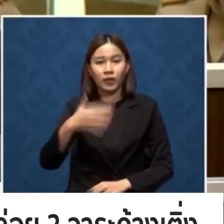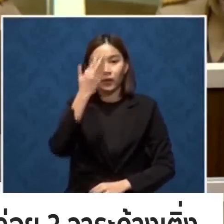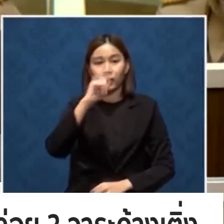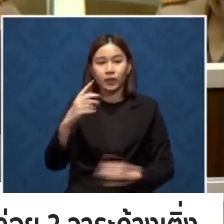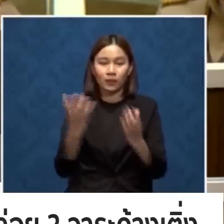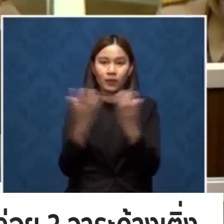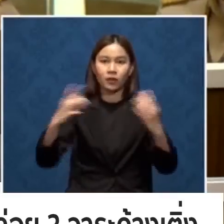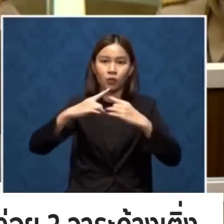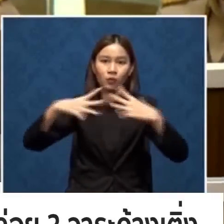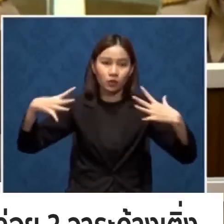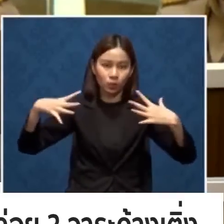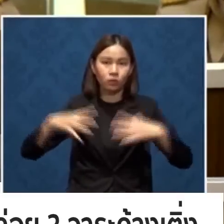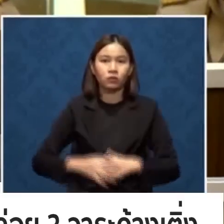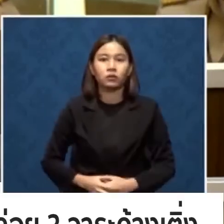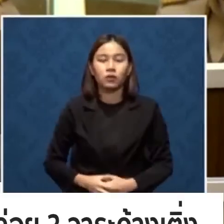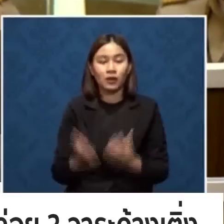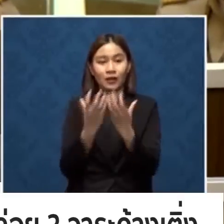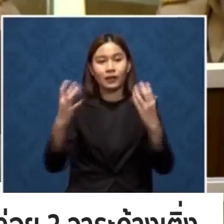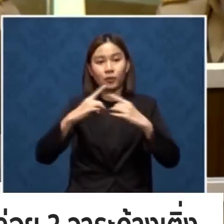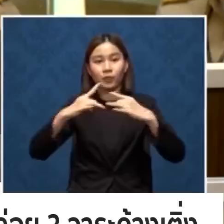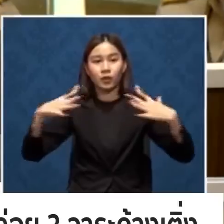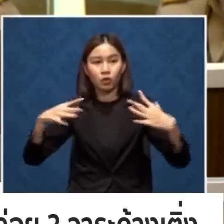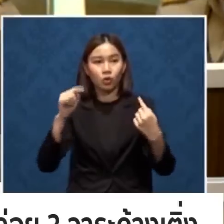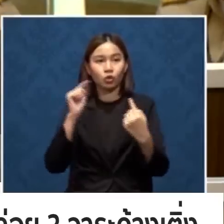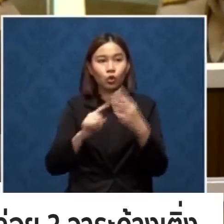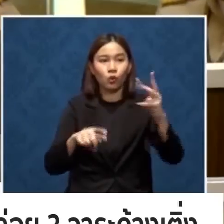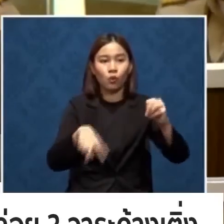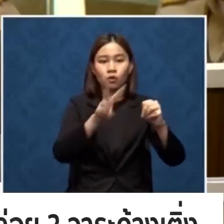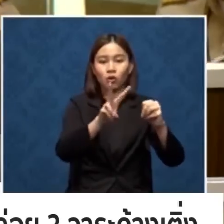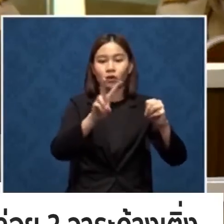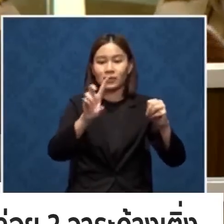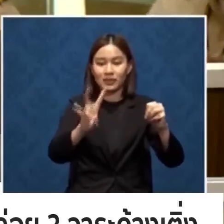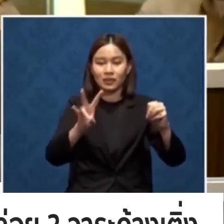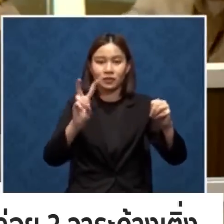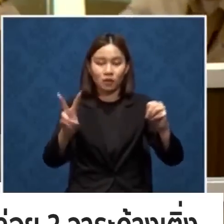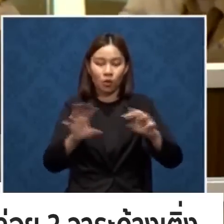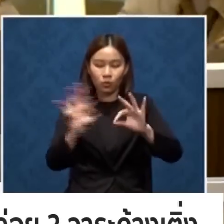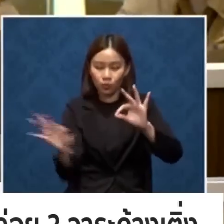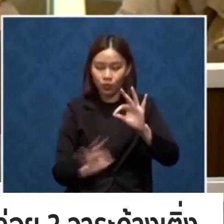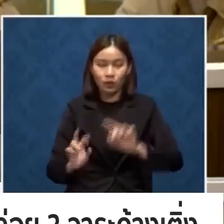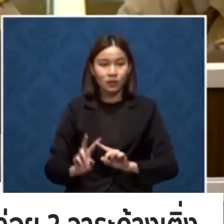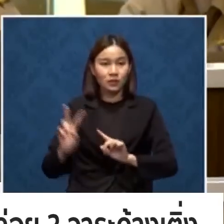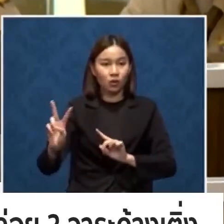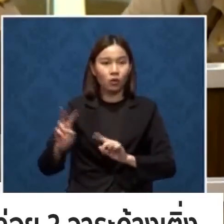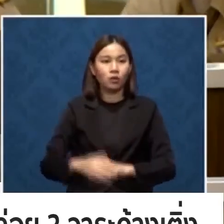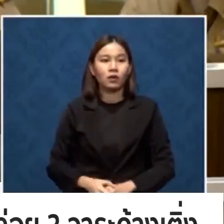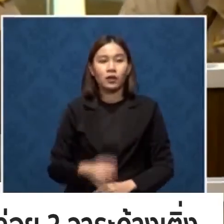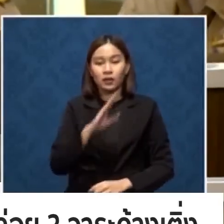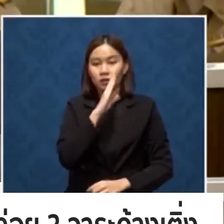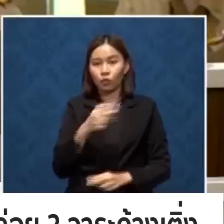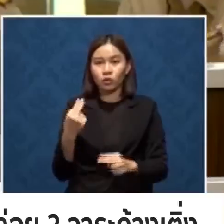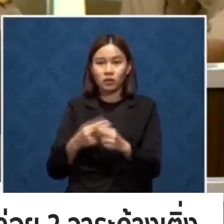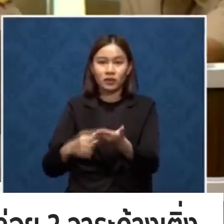ญในการขัดรัฐธรรมนูญเนี่ยนะครับอยู่ใน272วรรค2ครับท่านประธานจริงๆเสนอซ้ำเนี่ยนะครับ